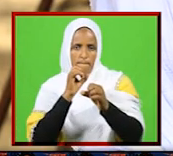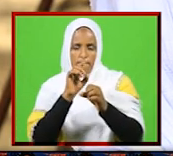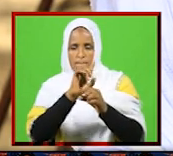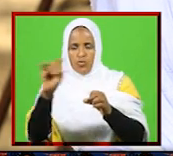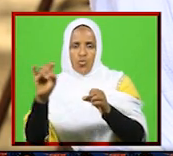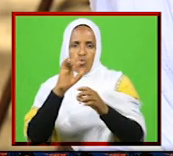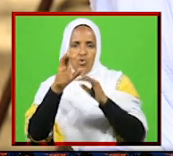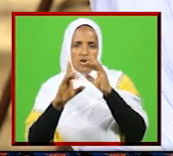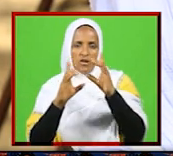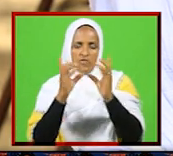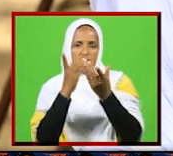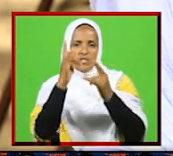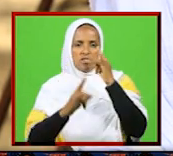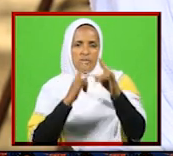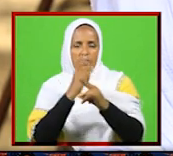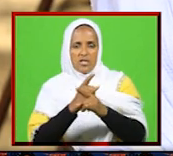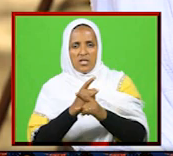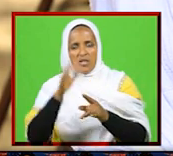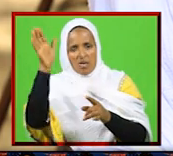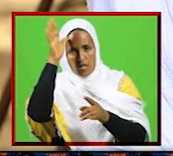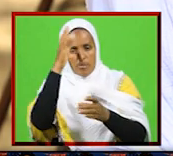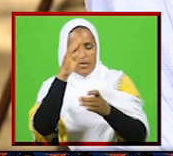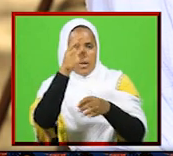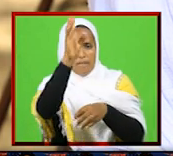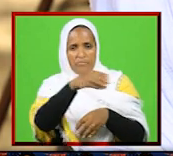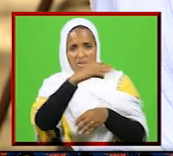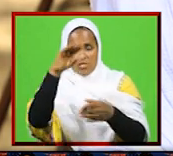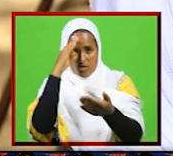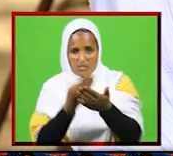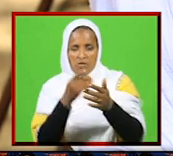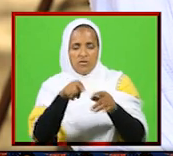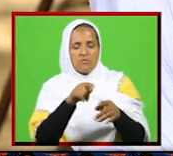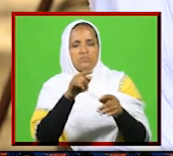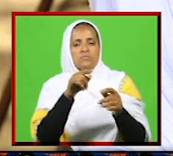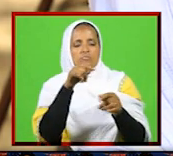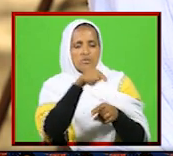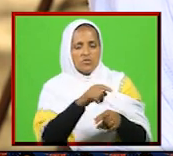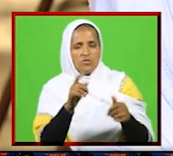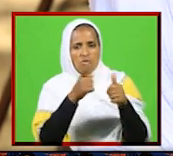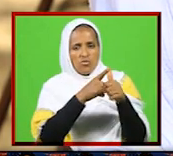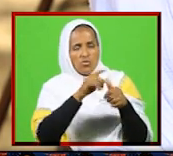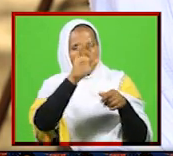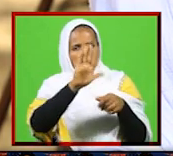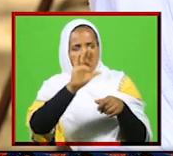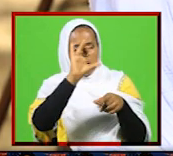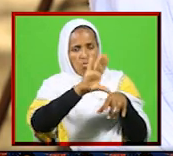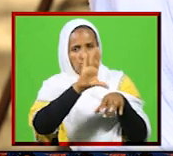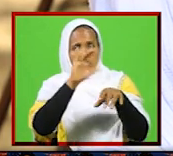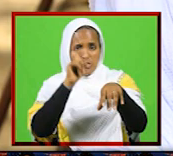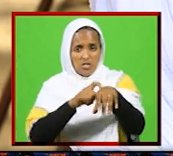በ6ኛው መቶ ክፍለ ዘመን በገብረ መስቀል ልጅ አንዱ ልጃቸው የዚህ ዋገሽ ሆኖ